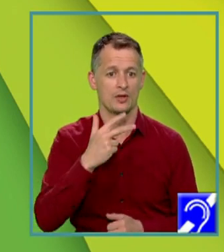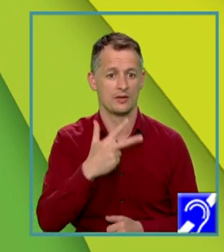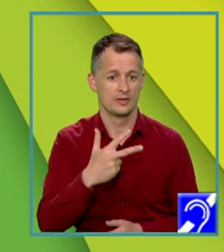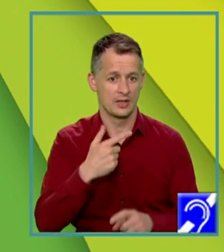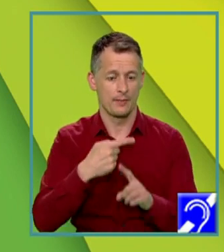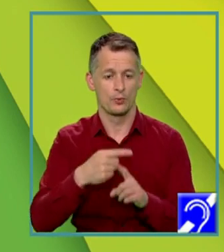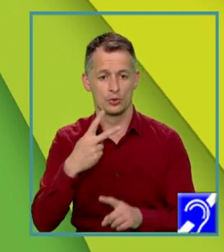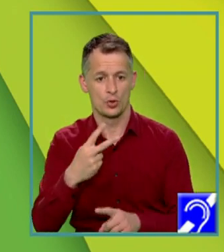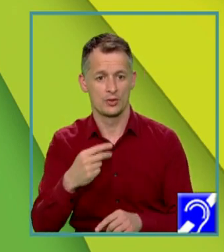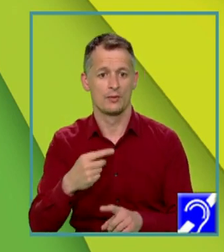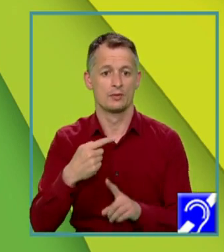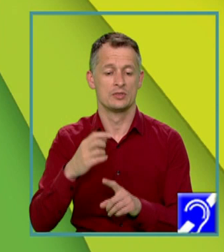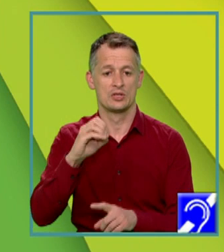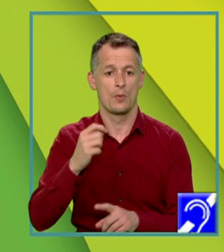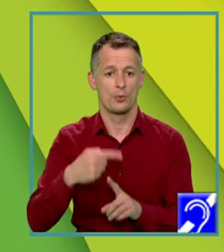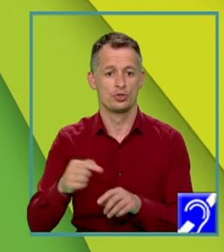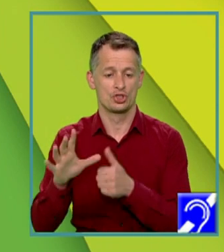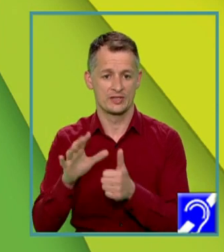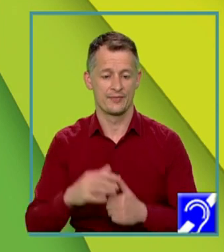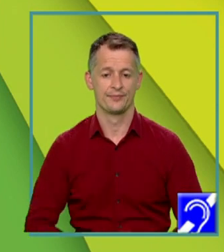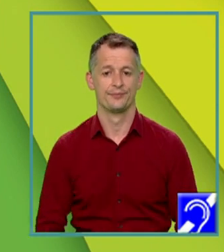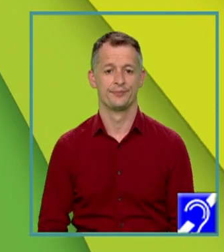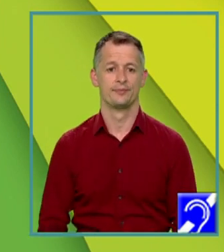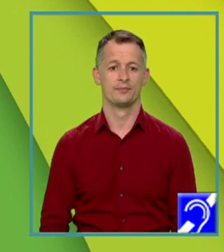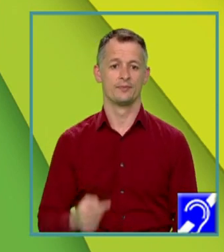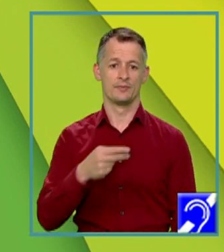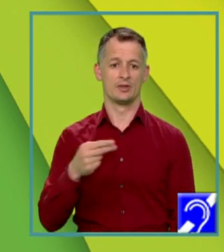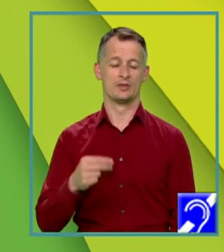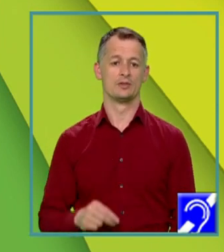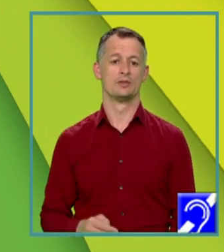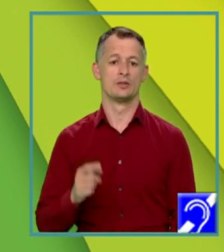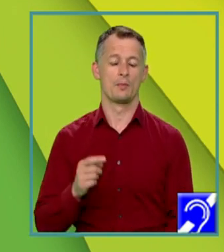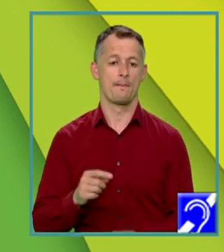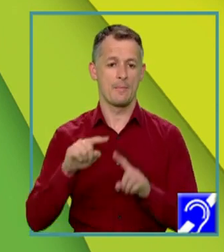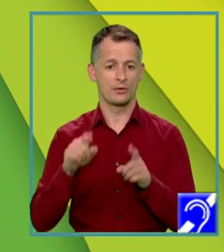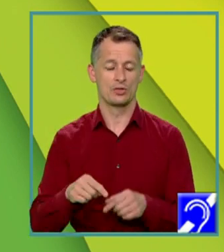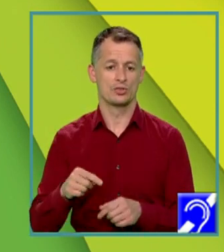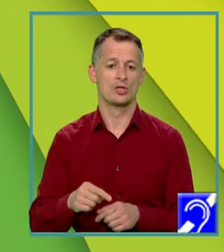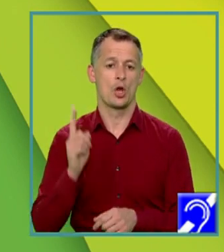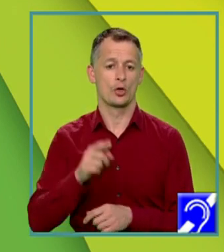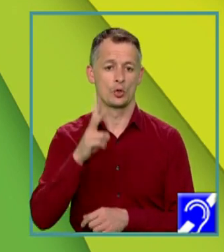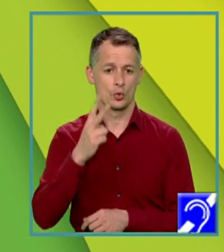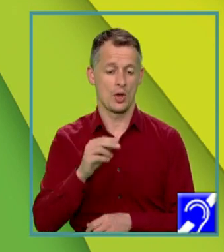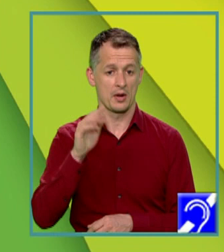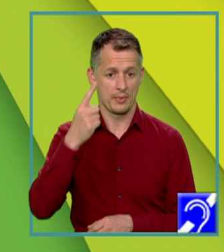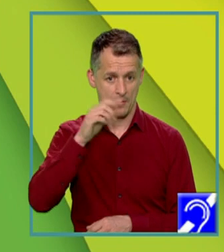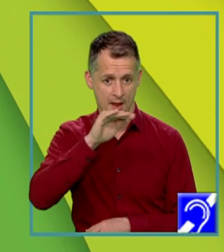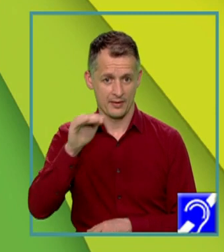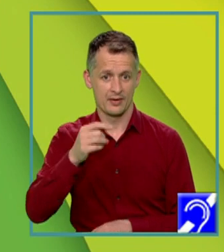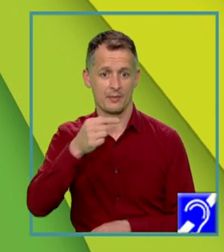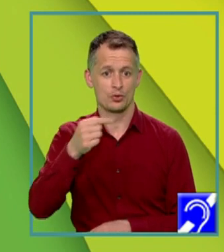elementele 3 plus 2 și zero plus șase egal cu Matrice pătratică de ordinul doi care pe prima linie